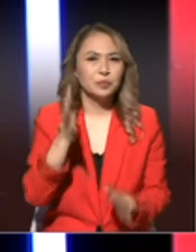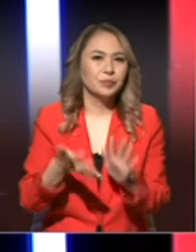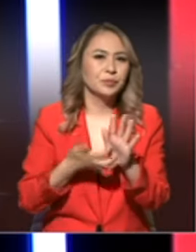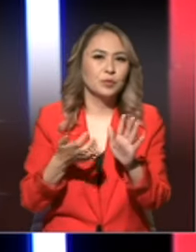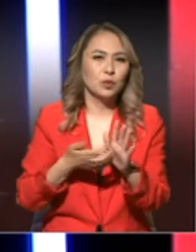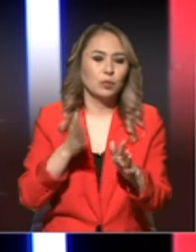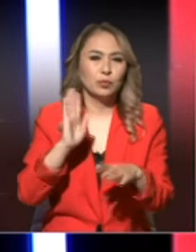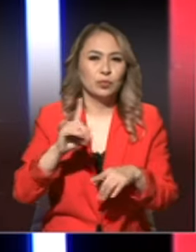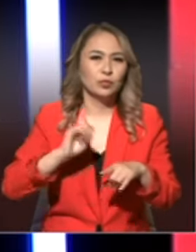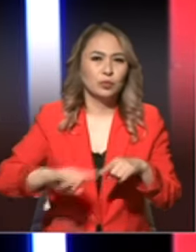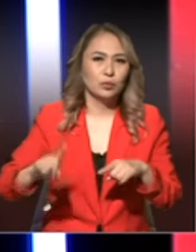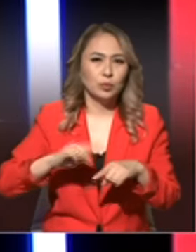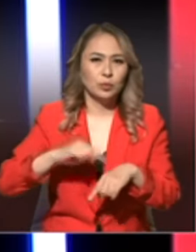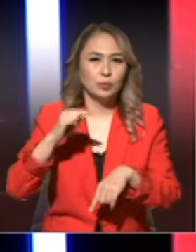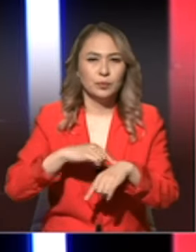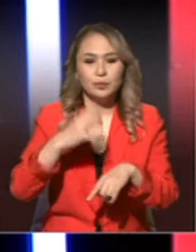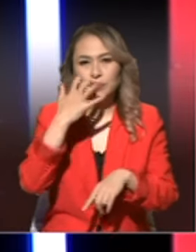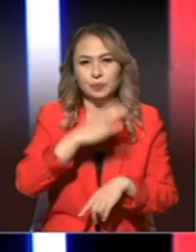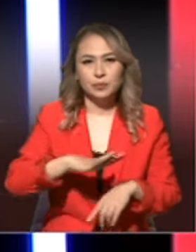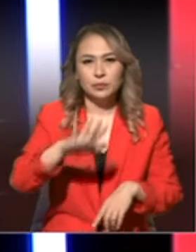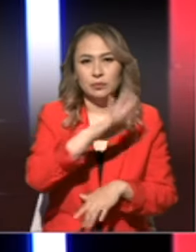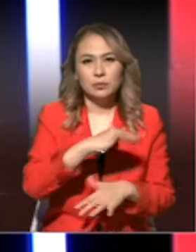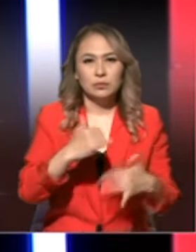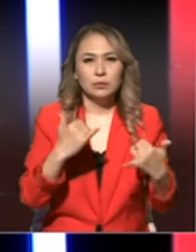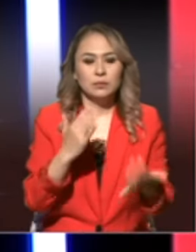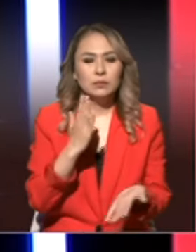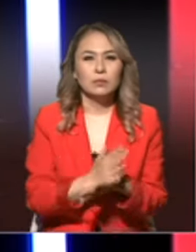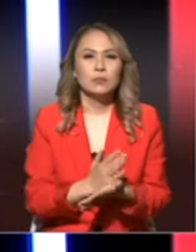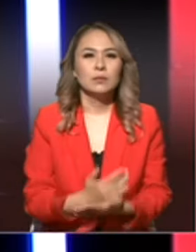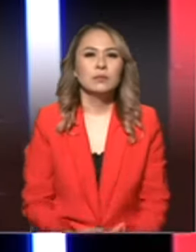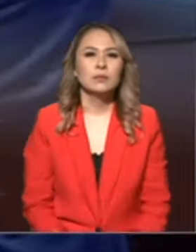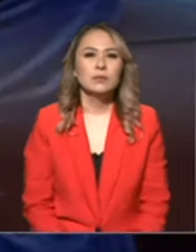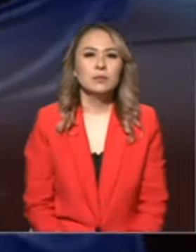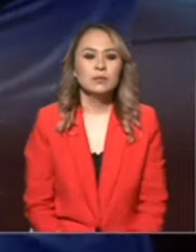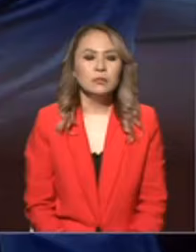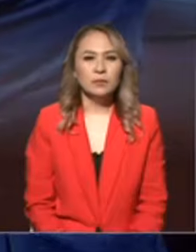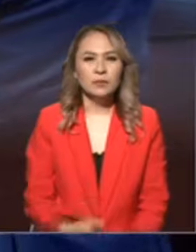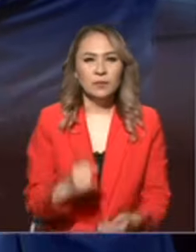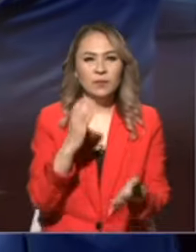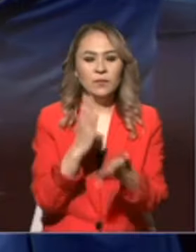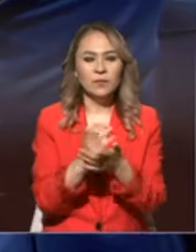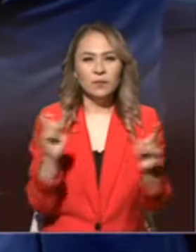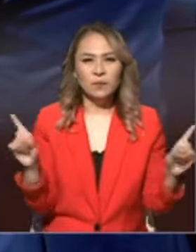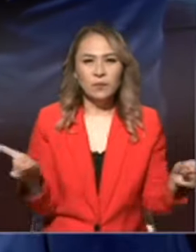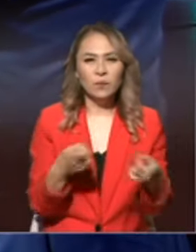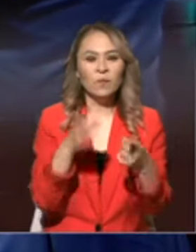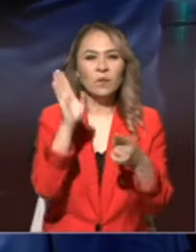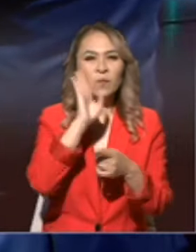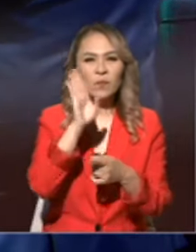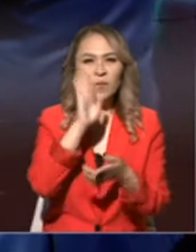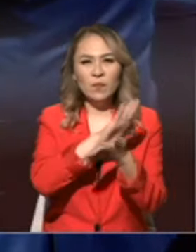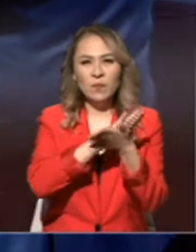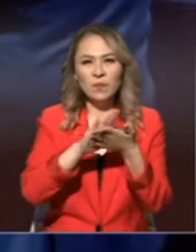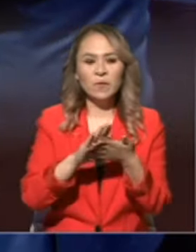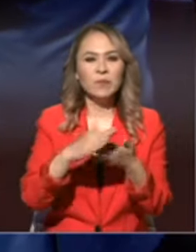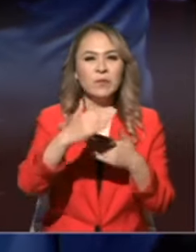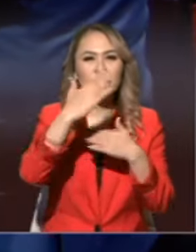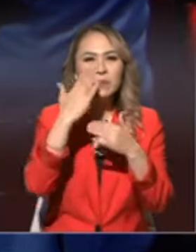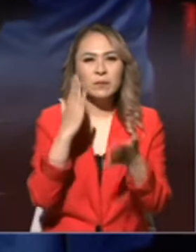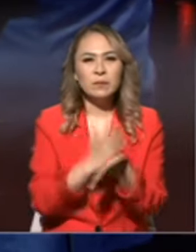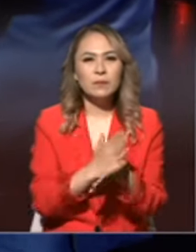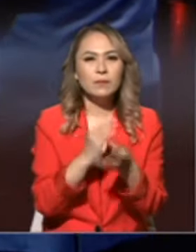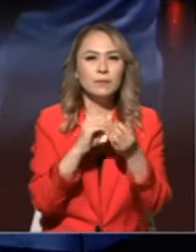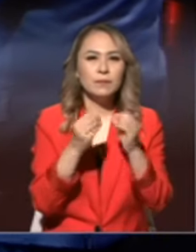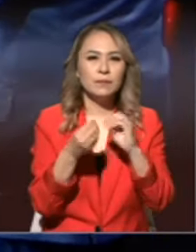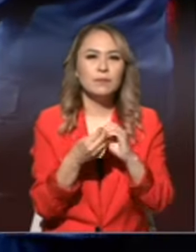деп айтып жатырмыз ғой. Оңтүстік аймақта. Бұл жерде оңтүстік аймақтарда мына инфрақұрылымдар бар, су, таза су мәселелері бар